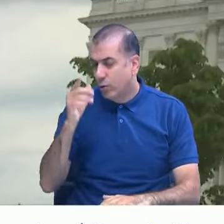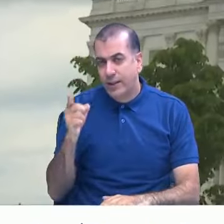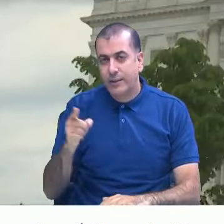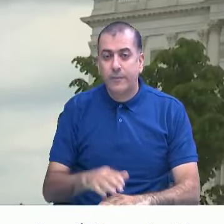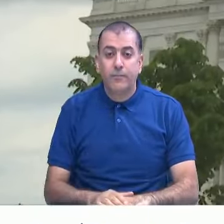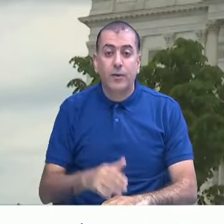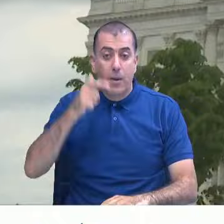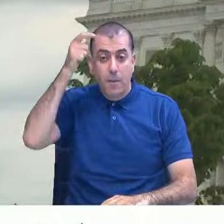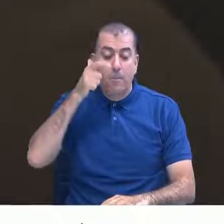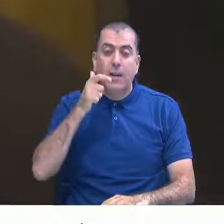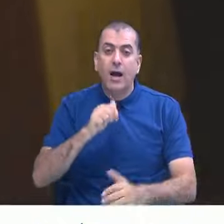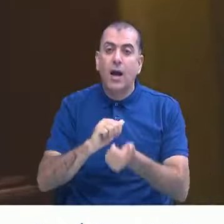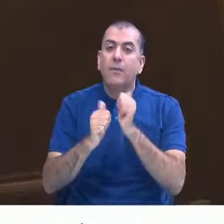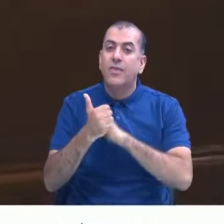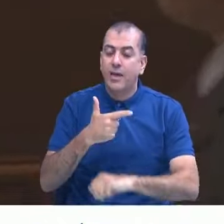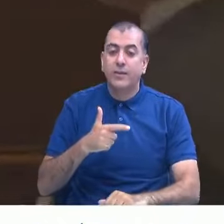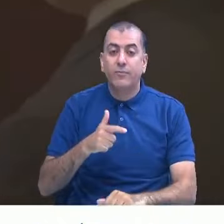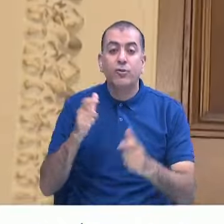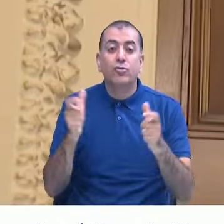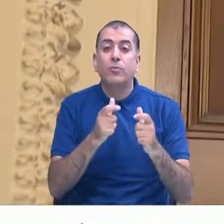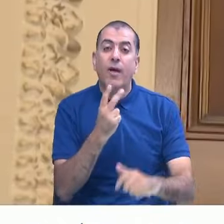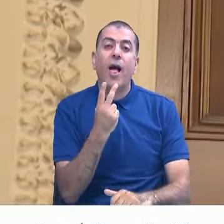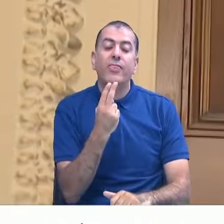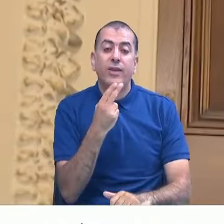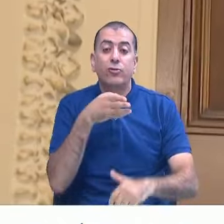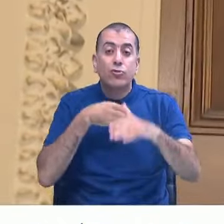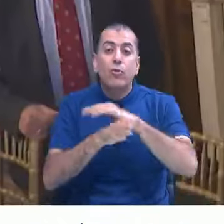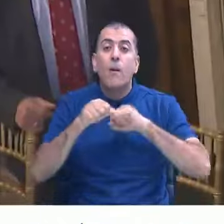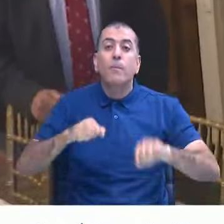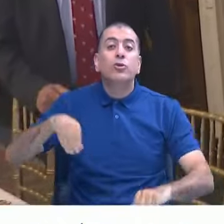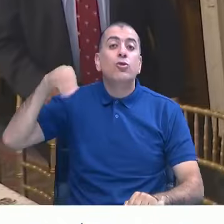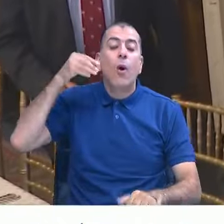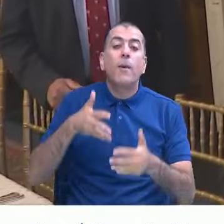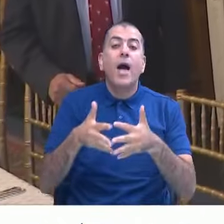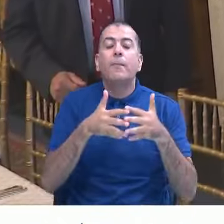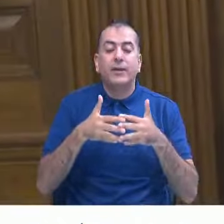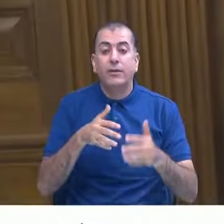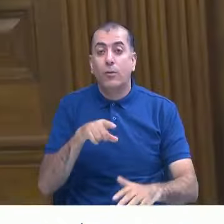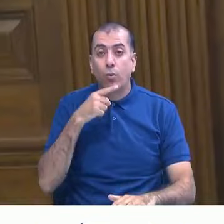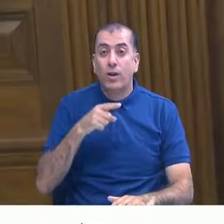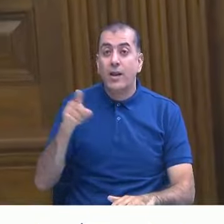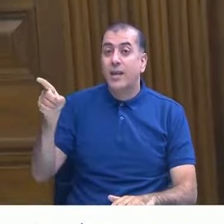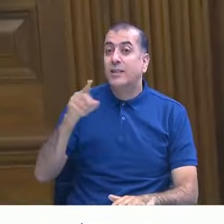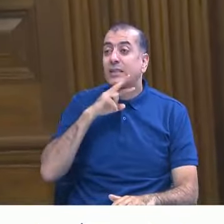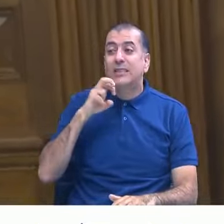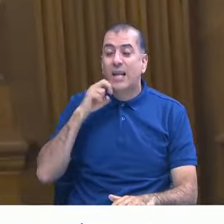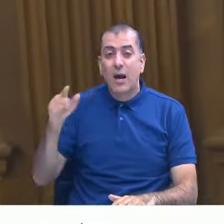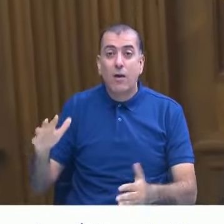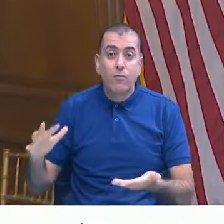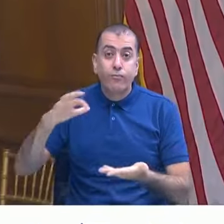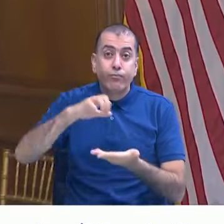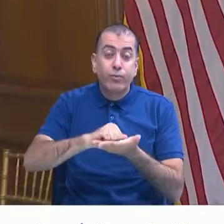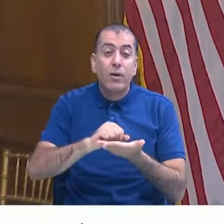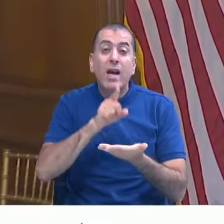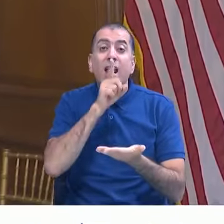جلالته خلال اجتماعين عقدهما في الكونجرس الامر لان سيطره اسرائيل على الجانب الفلسطيني من معبر